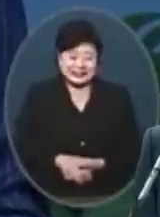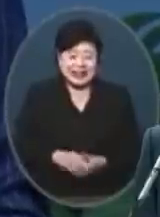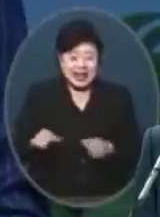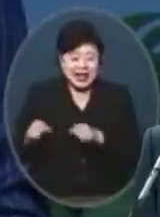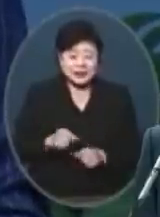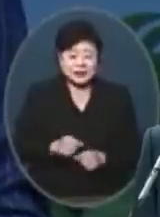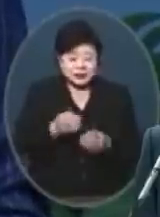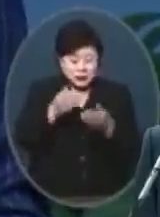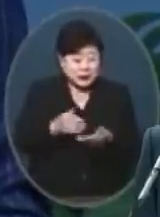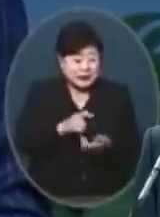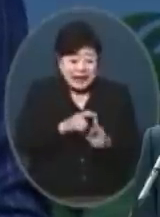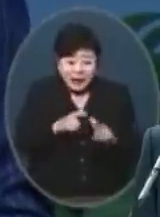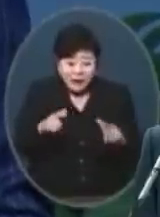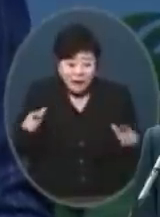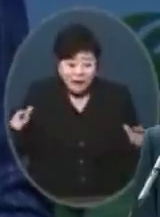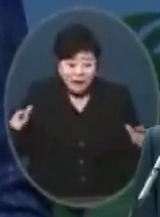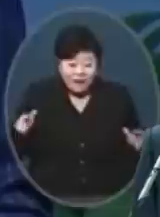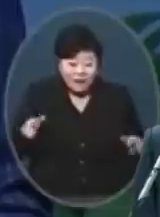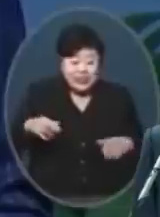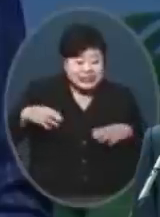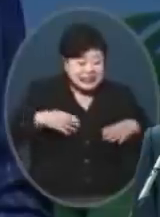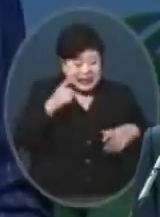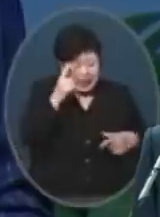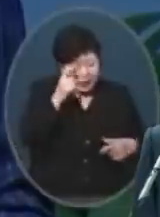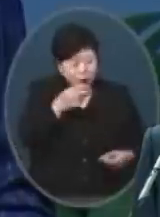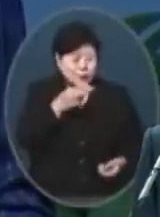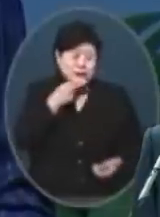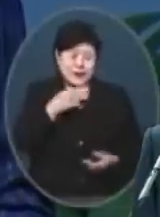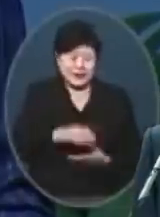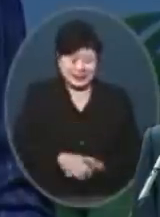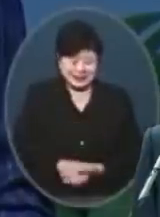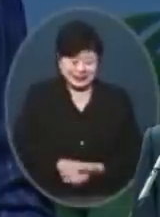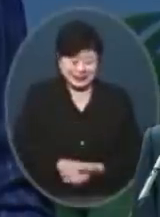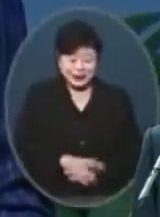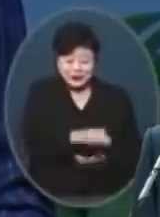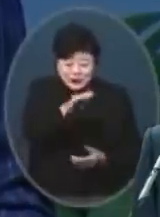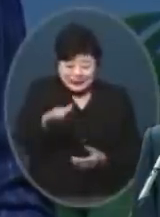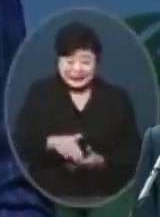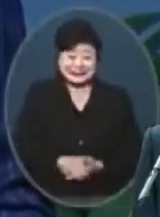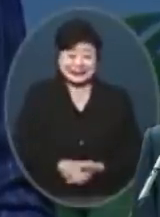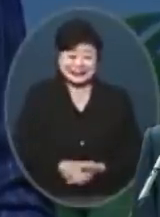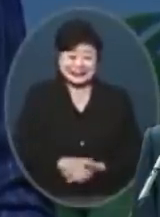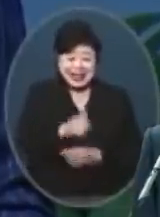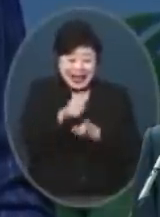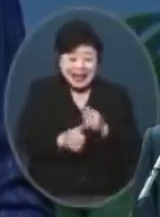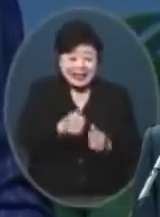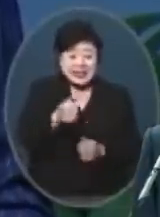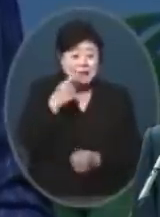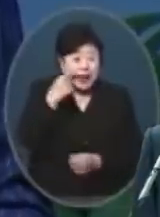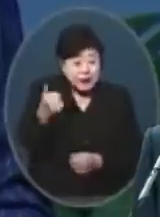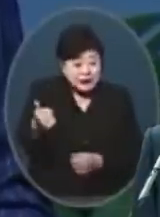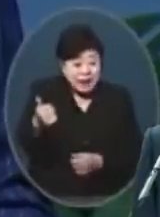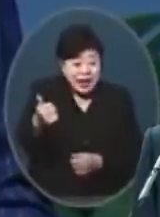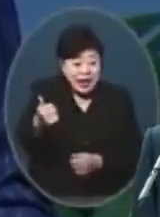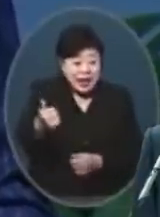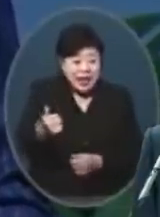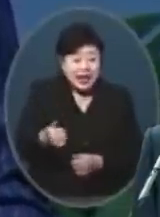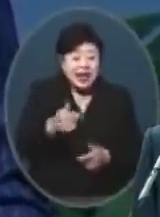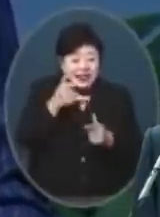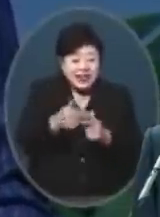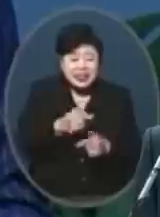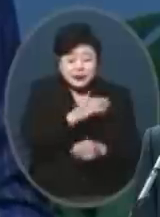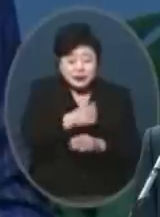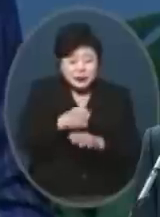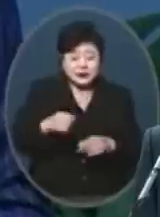행위로 말미암지 않으니 자랑할 것이 없습니다. 우리는 하나님 아버지와 그 아들 예수